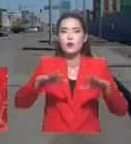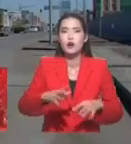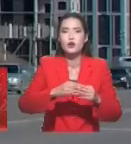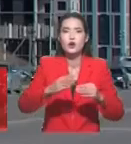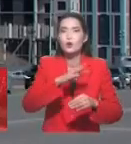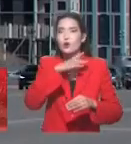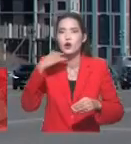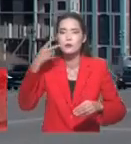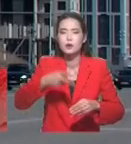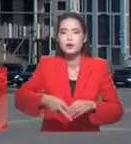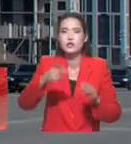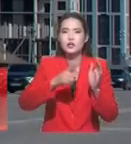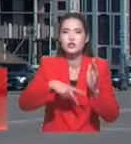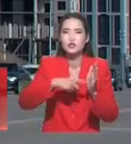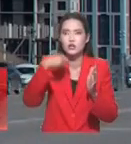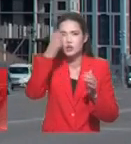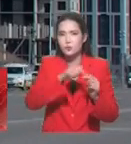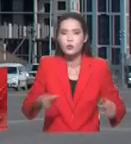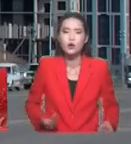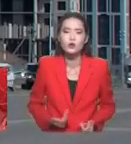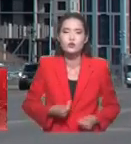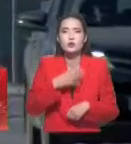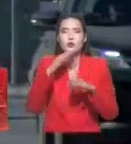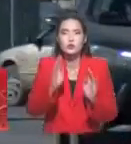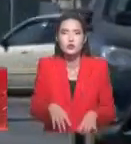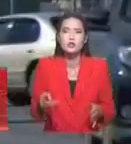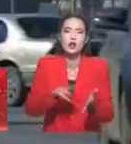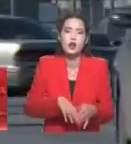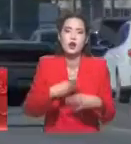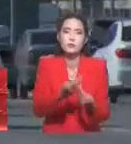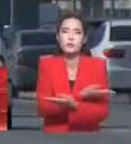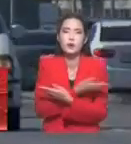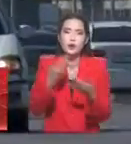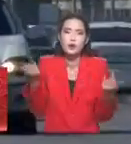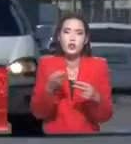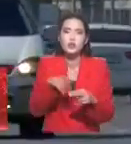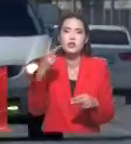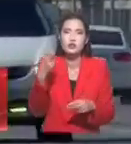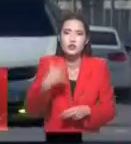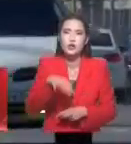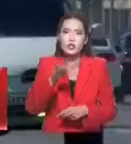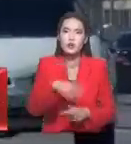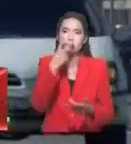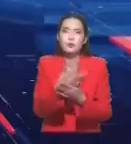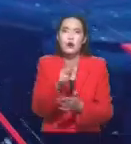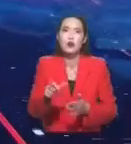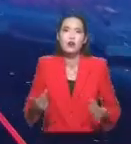Сондықтан 2007 жылдан бері тұрғындарға жеке учаскі берілмейді. Ал кезекте 250 мыңға жуық адам